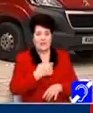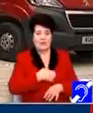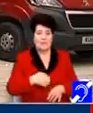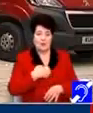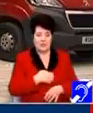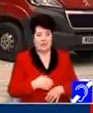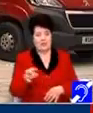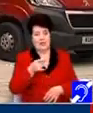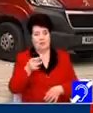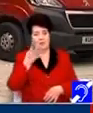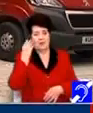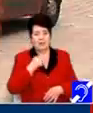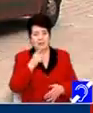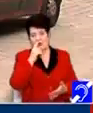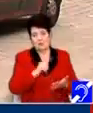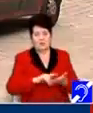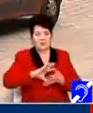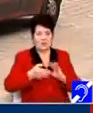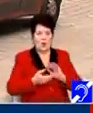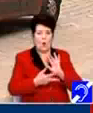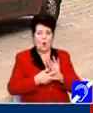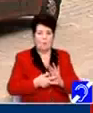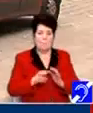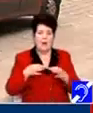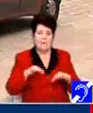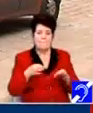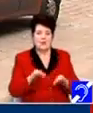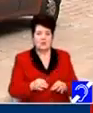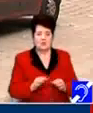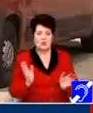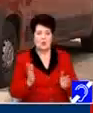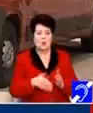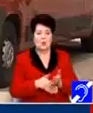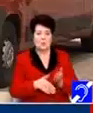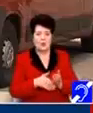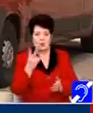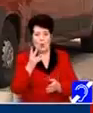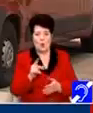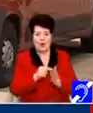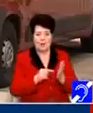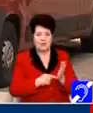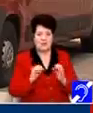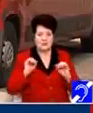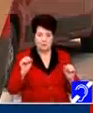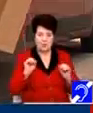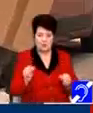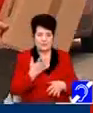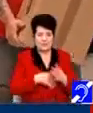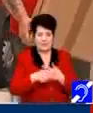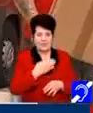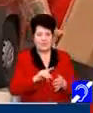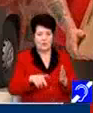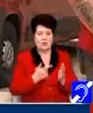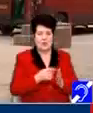importante. În Republica Moldova au ajuns în total 8 mașini cu ajutoare umanitare, dar 2 dintre ele au fost repartizate sportivilor cu dizabilități